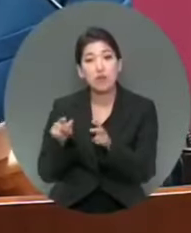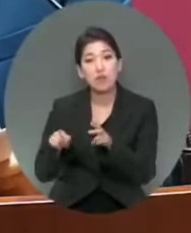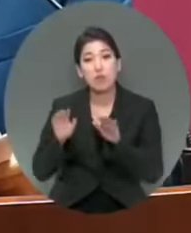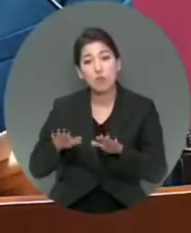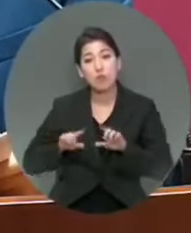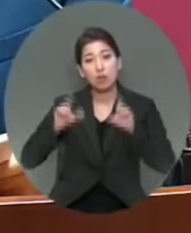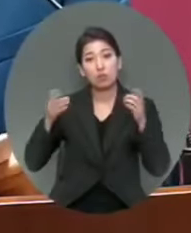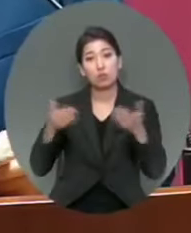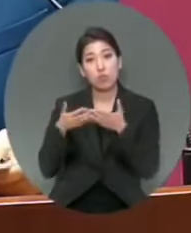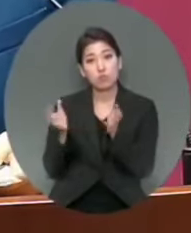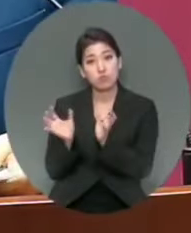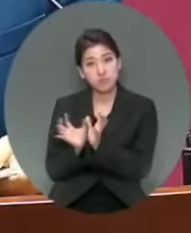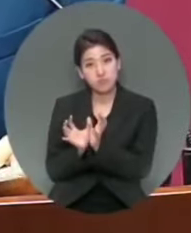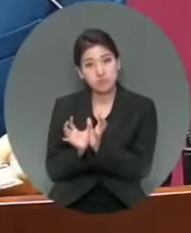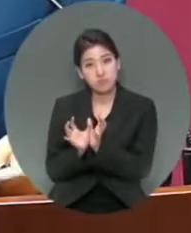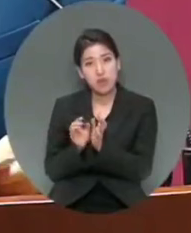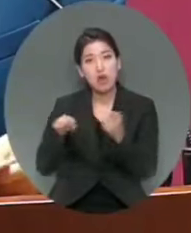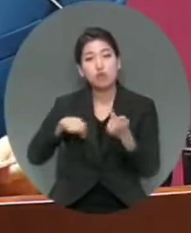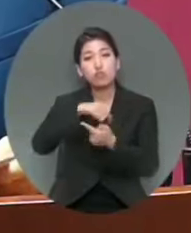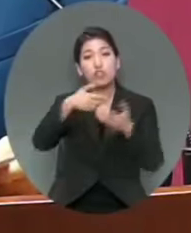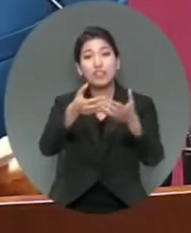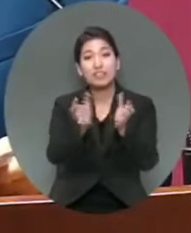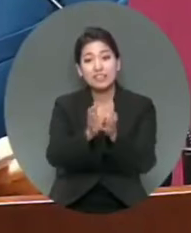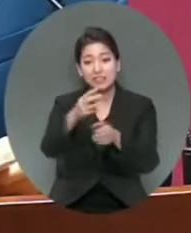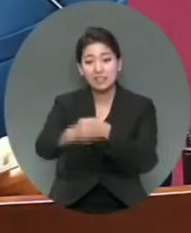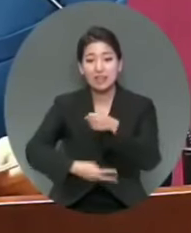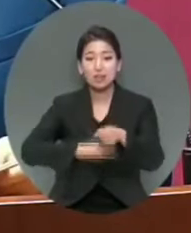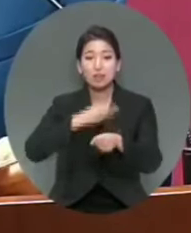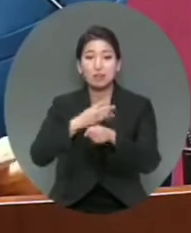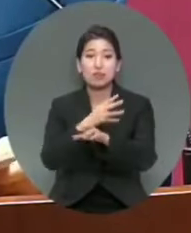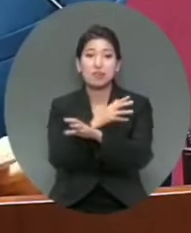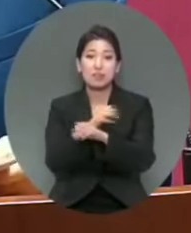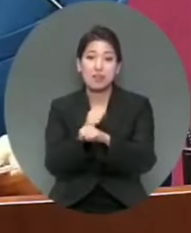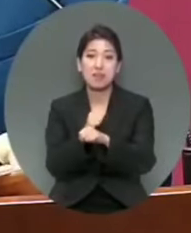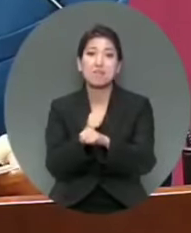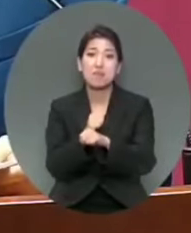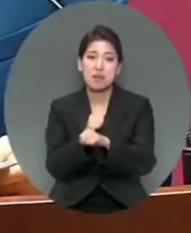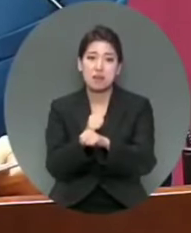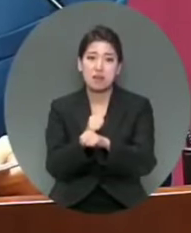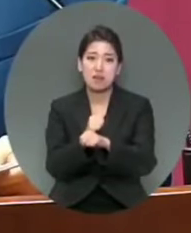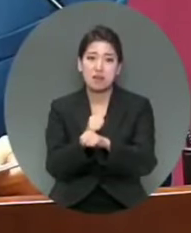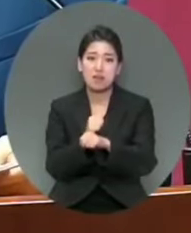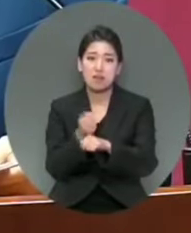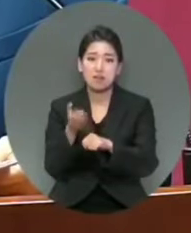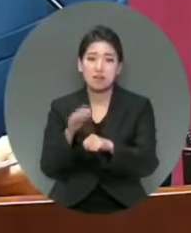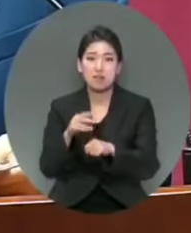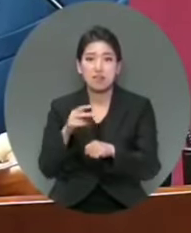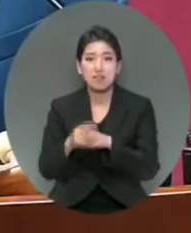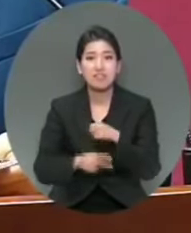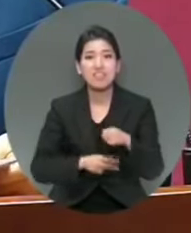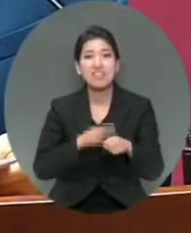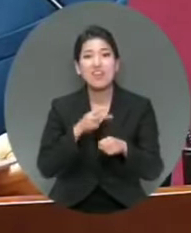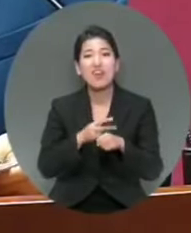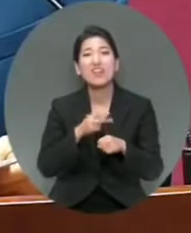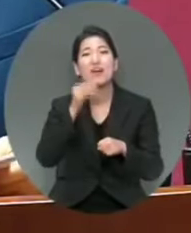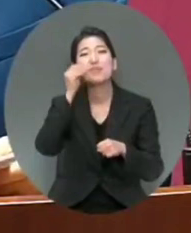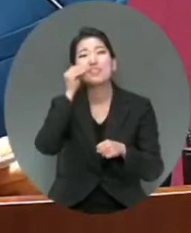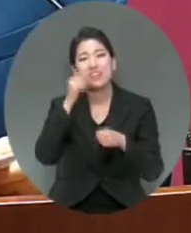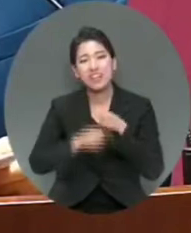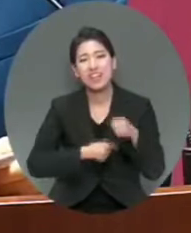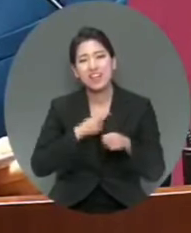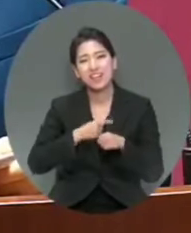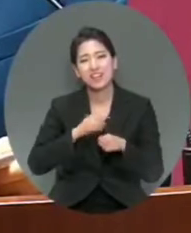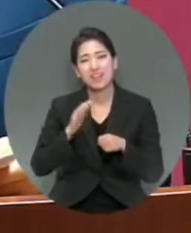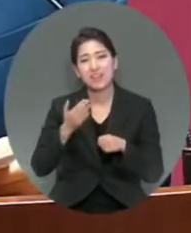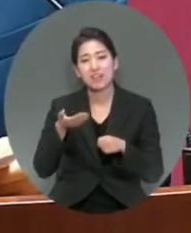고용노동부가 운영 단체들과 3년간 계약을 체결했어요. 그런데 이제 2년이나 기간이 남았는데도 불구하고